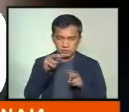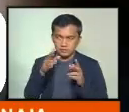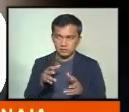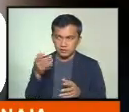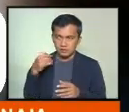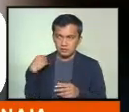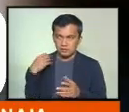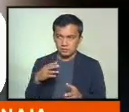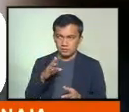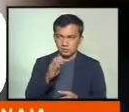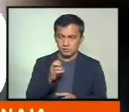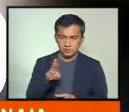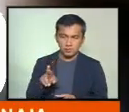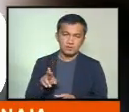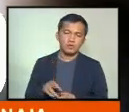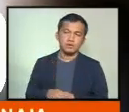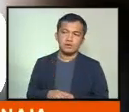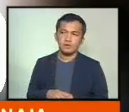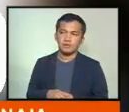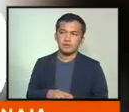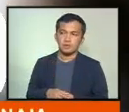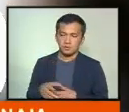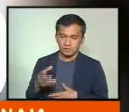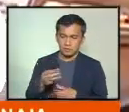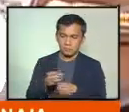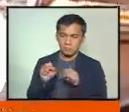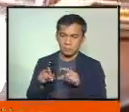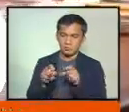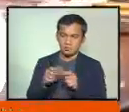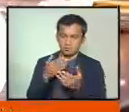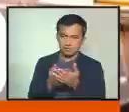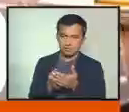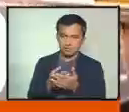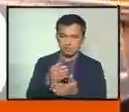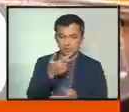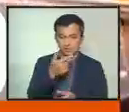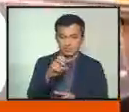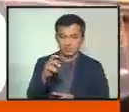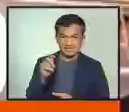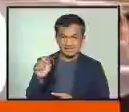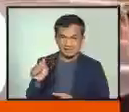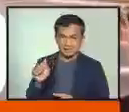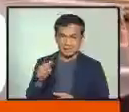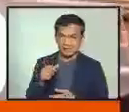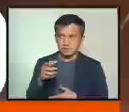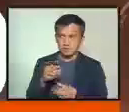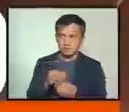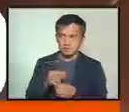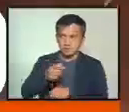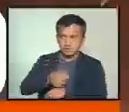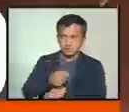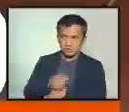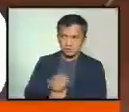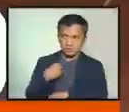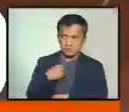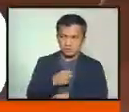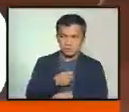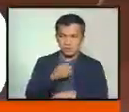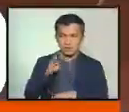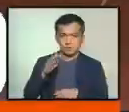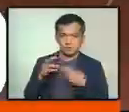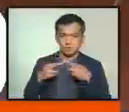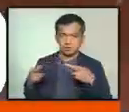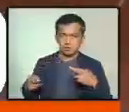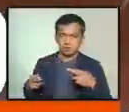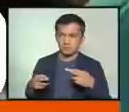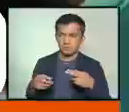dating opisyal ng Bureau of Corrections. Bukod sa bentahan ng good conduct time allowance sa mga preso, ay diringgin din ng Senate Blue Ribbon